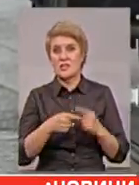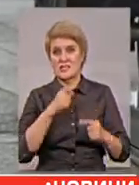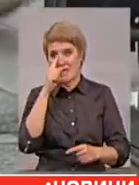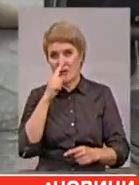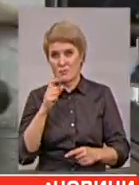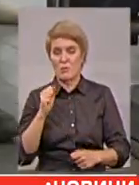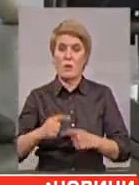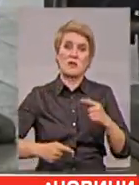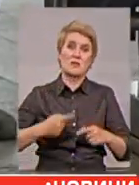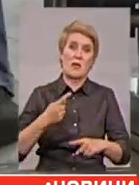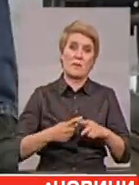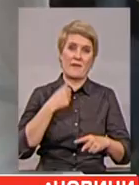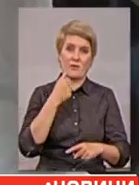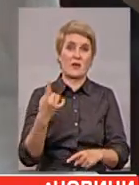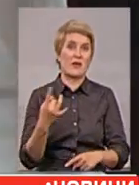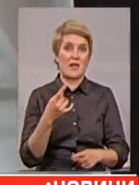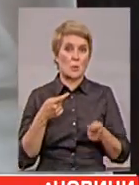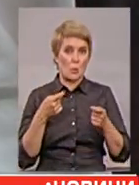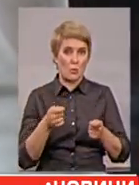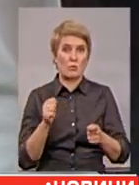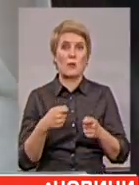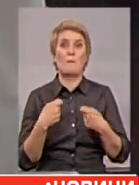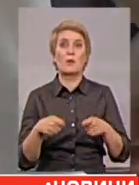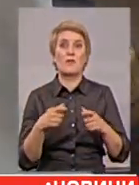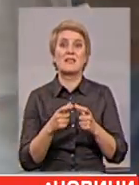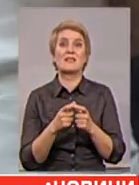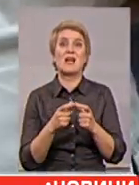– за півроку. Для разової поїздки думають продавати